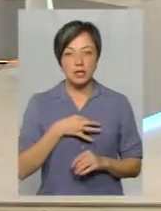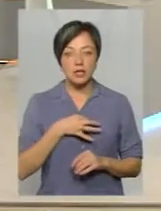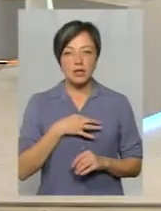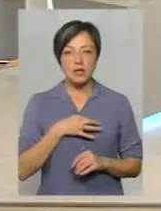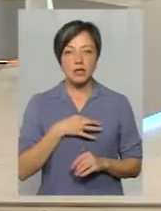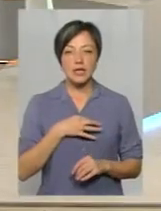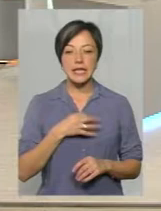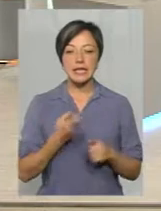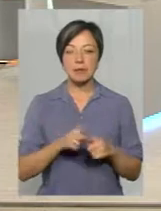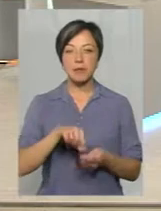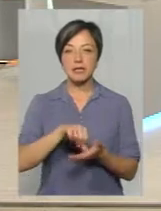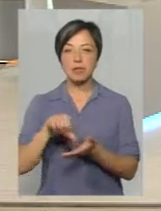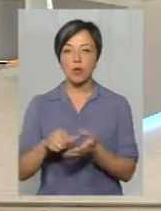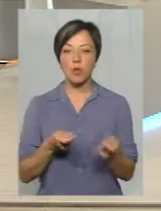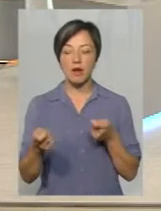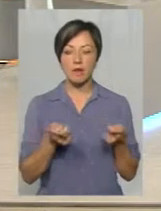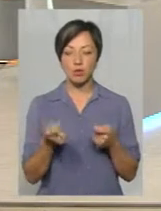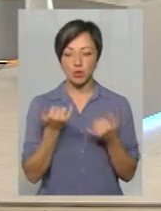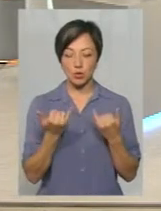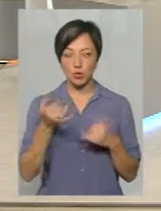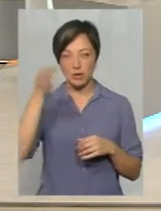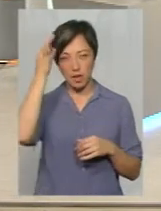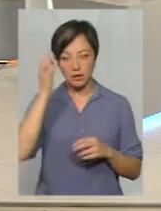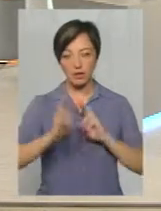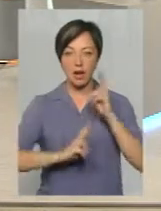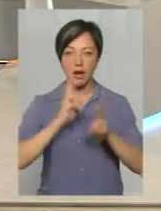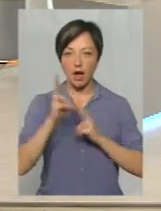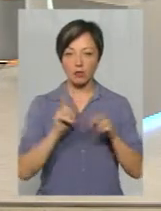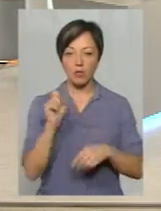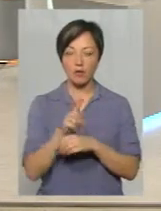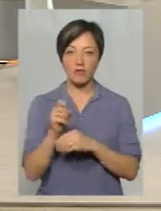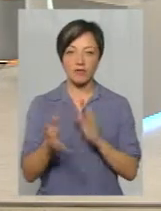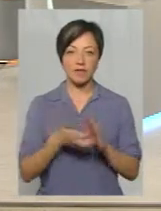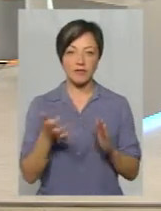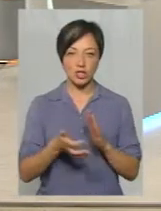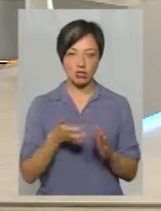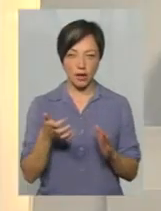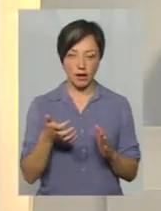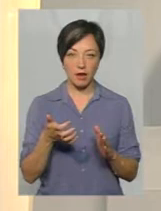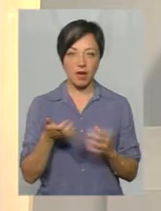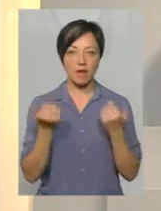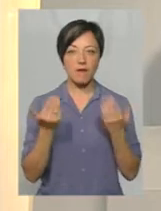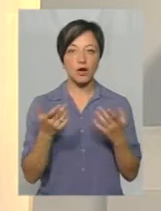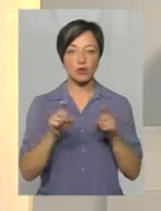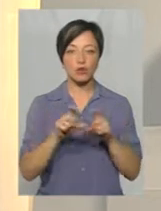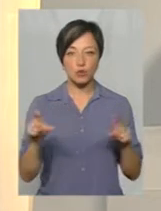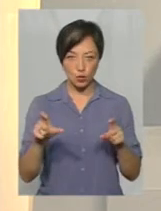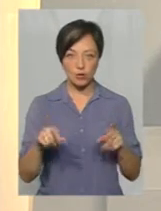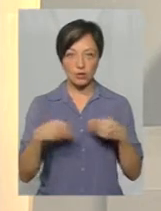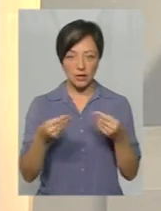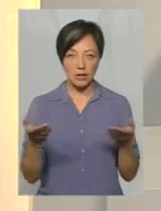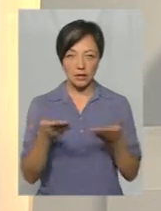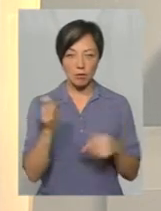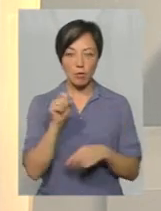ну, ті представники управлінь, про які я щойно згадувала, от вони нарікали, що повноважень не вистачає. Вашу структуру наділили якимись